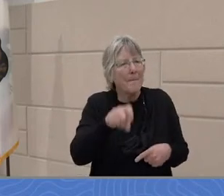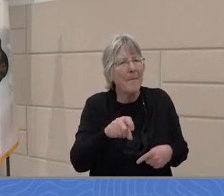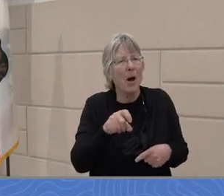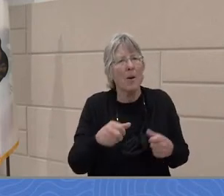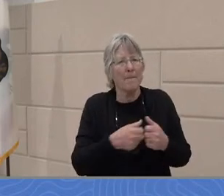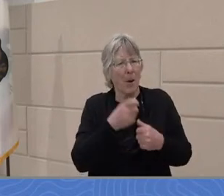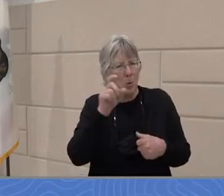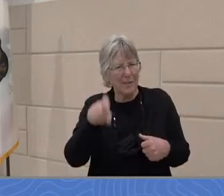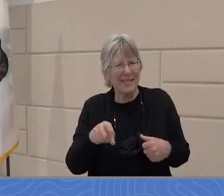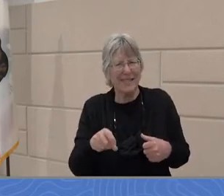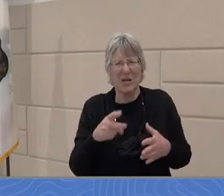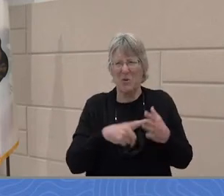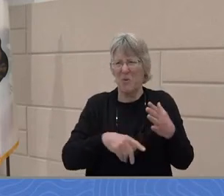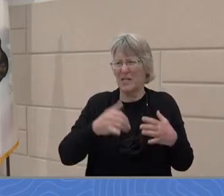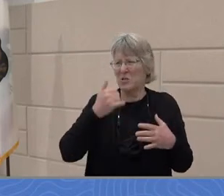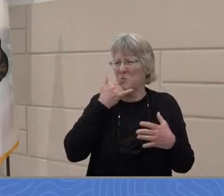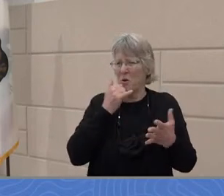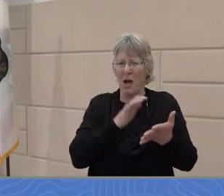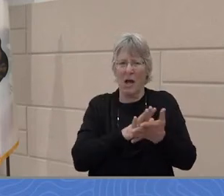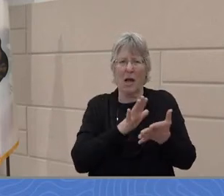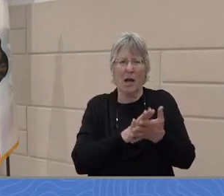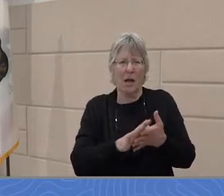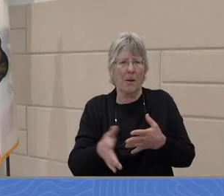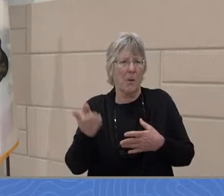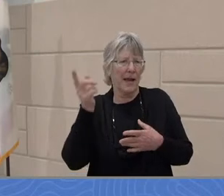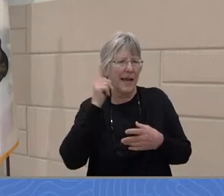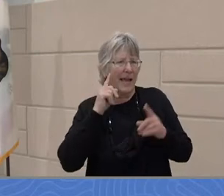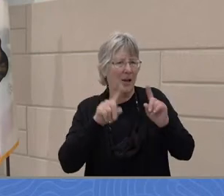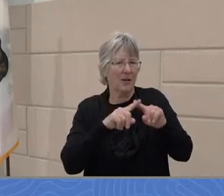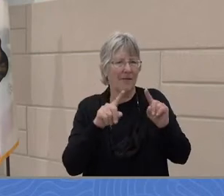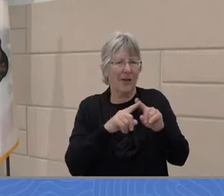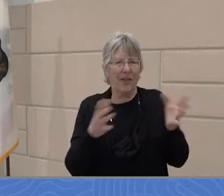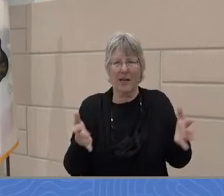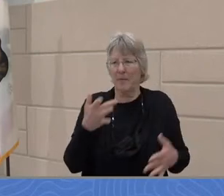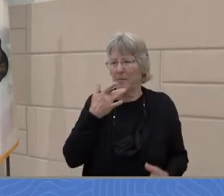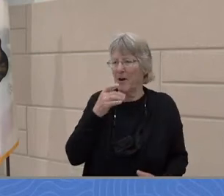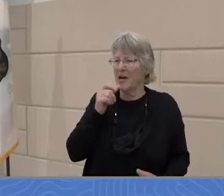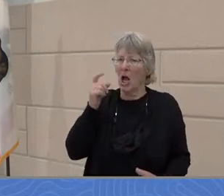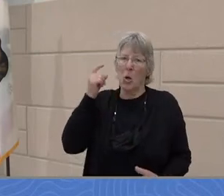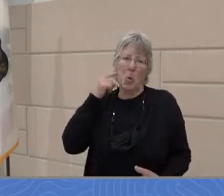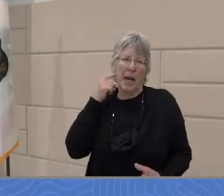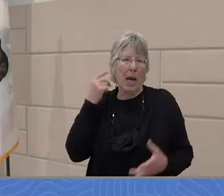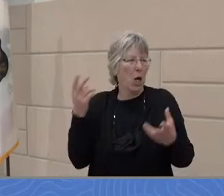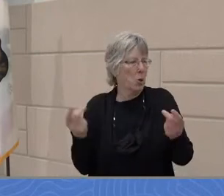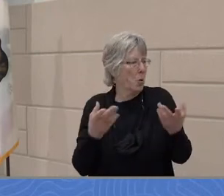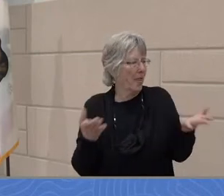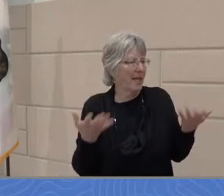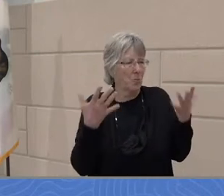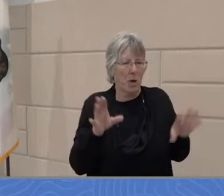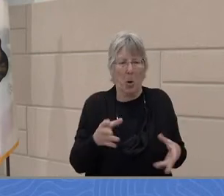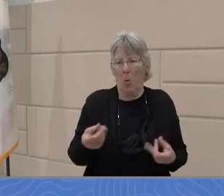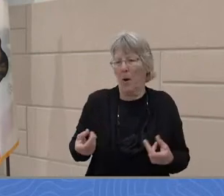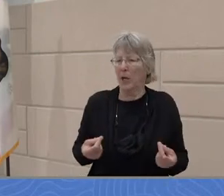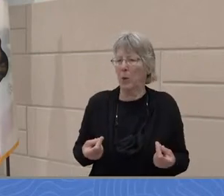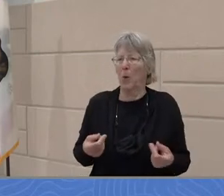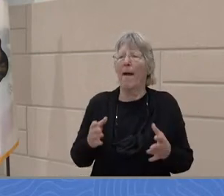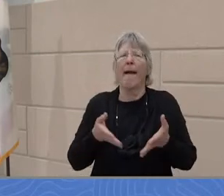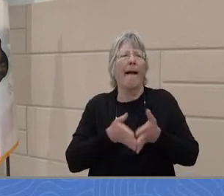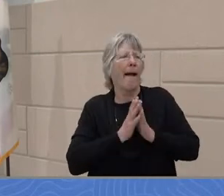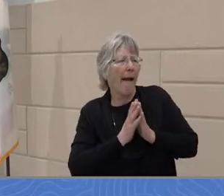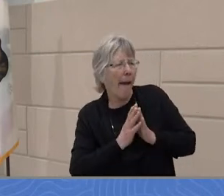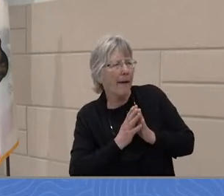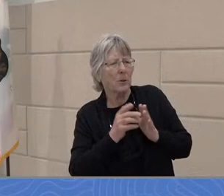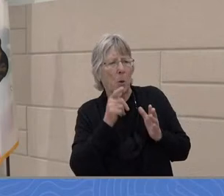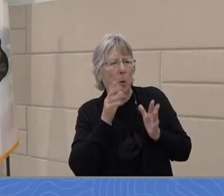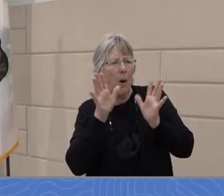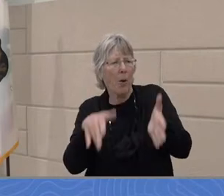ลือสหนาได้เมียนสิกได้ตรากาเจียงเกยังตราตายทว่าไว้ได้เยอะเ